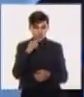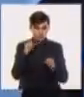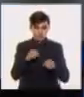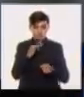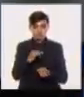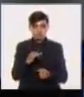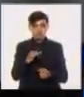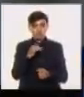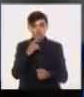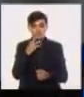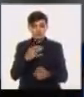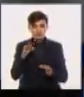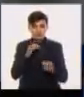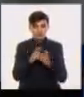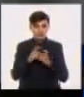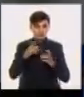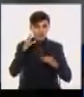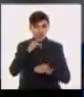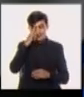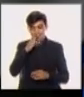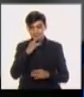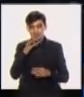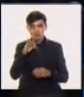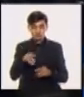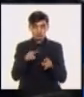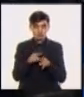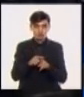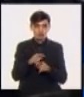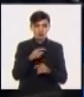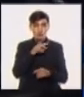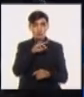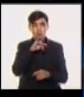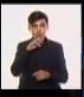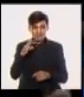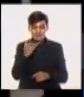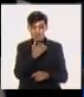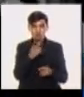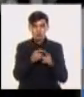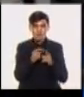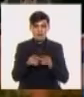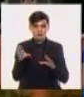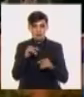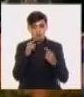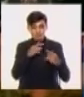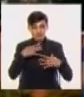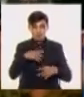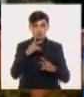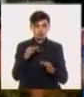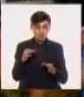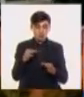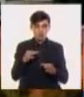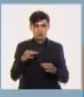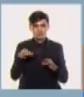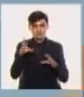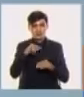фраза может обернуться нешуточным скандалом. МИД Казахстана пока никак не отреагировал на слова Путина. И, скорее всего, реакции не последует. Быть может, эту